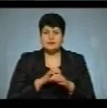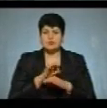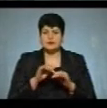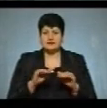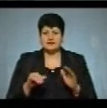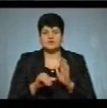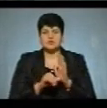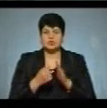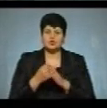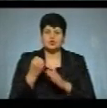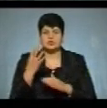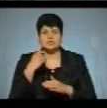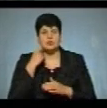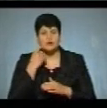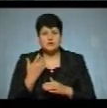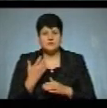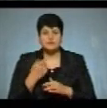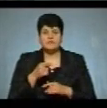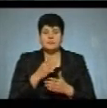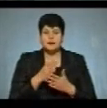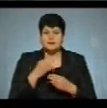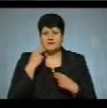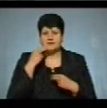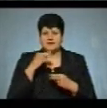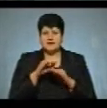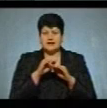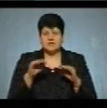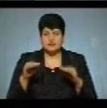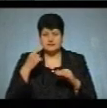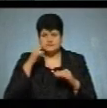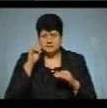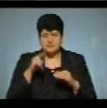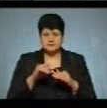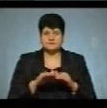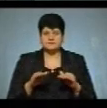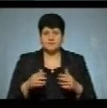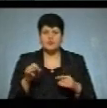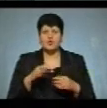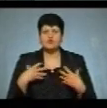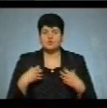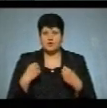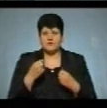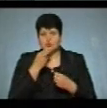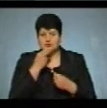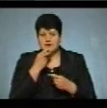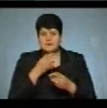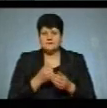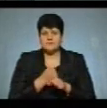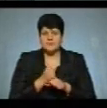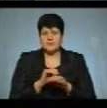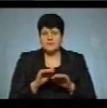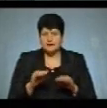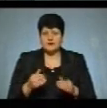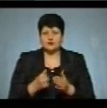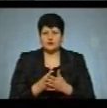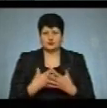від 6 до 14 років. Він має підвищити рівень обізнаності школярів про здорове харчування та мотивувати дітей і батьків